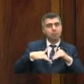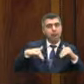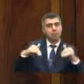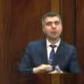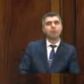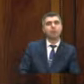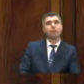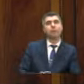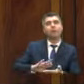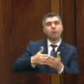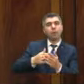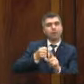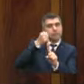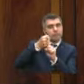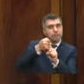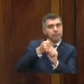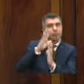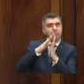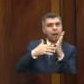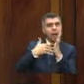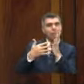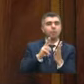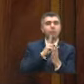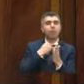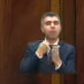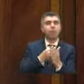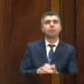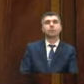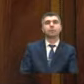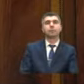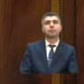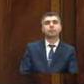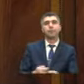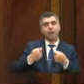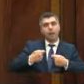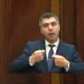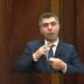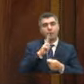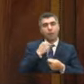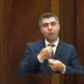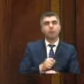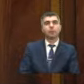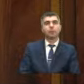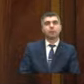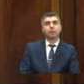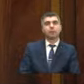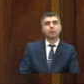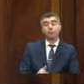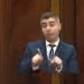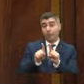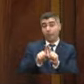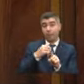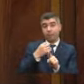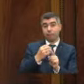تنزيل مواصلة تنزيل البرنامج الحكومي. سيد رئيس الحكومة، يأتي هذا بعد